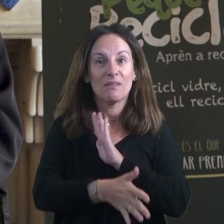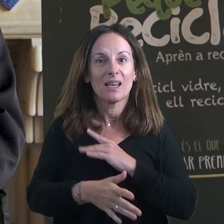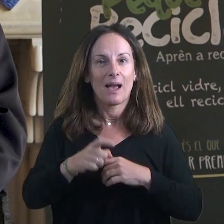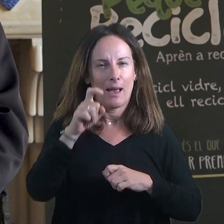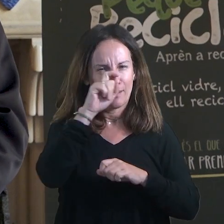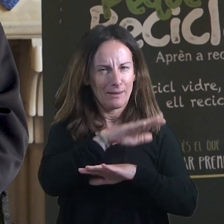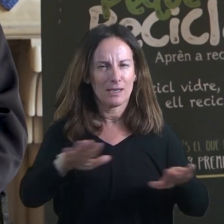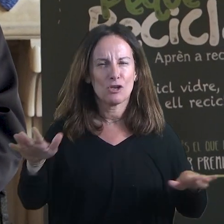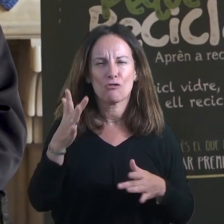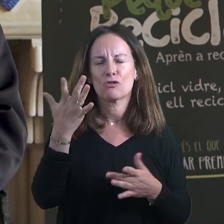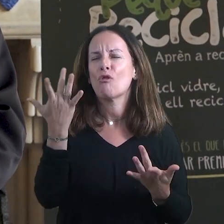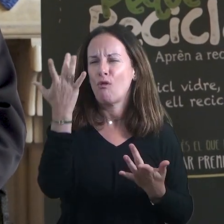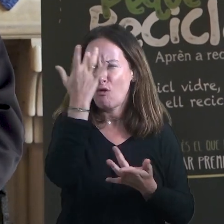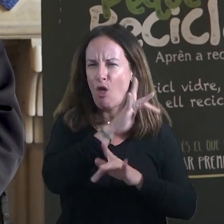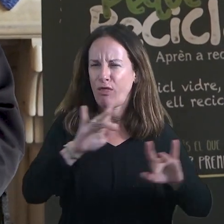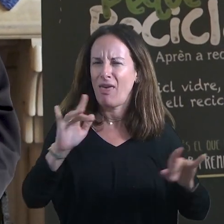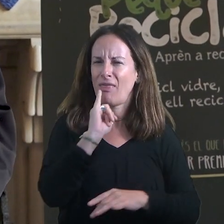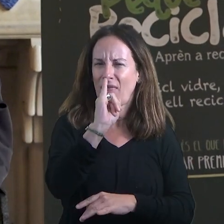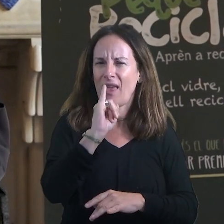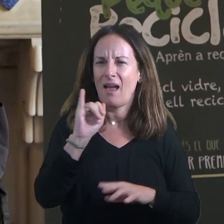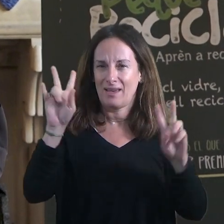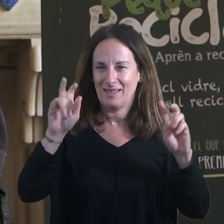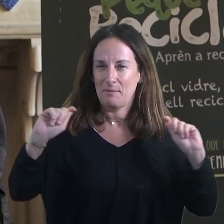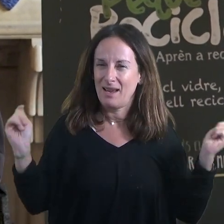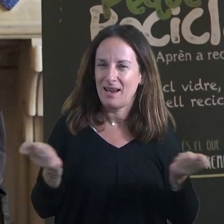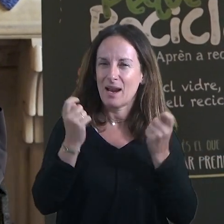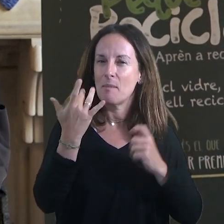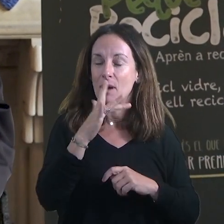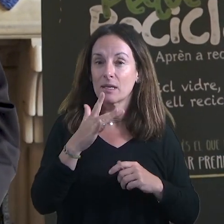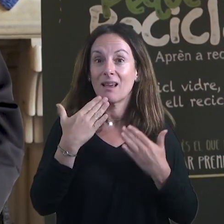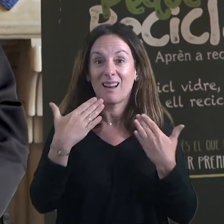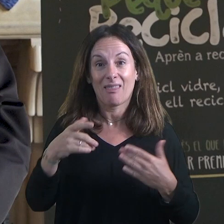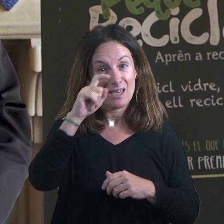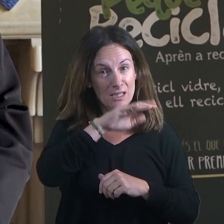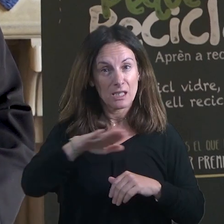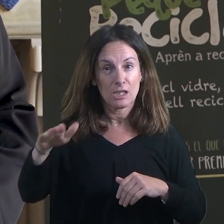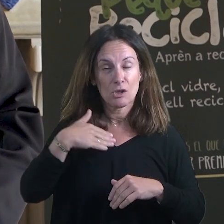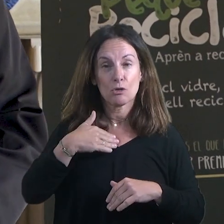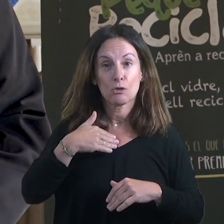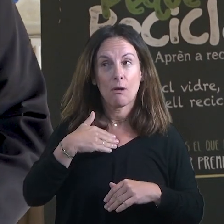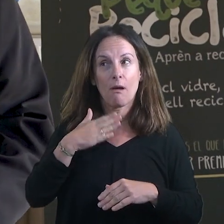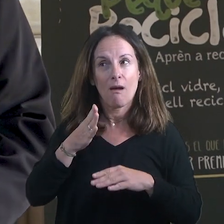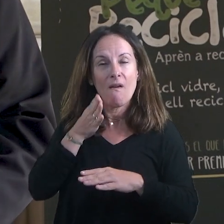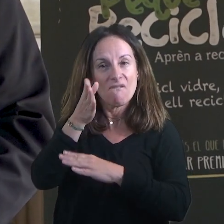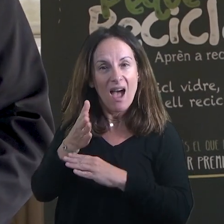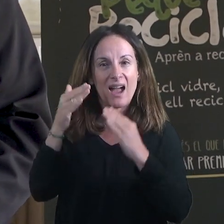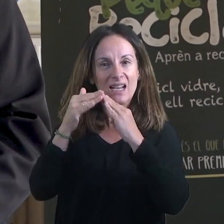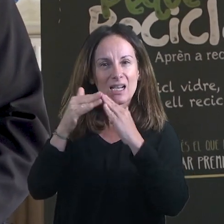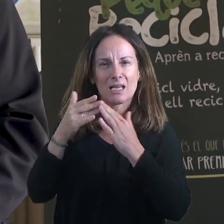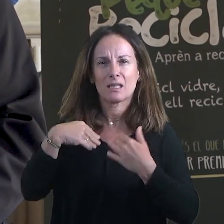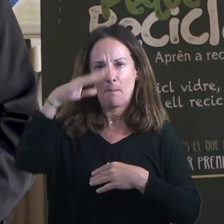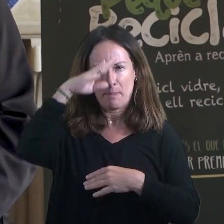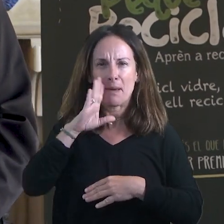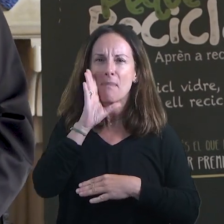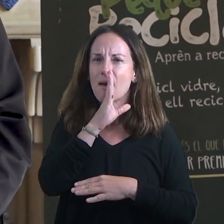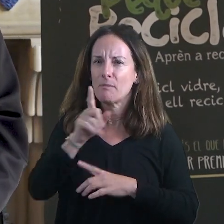campanyes els atlots a casa seva fan fer reciclatge als seus pares, i això arriba,